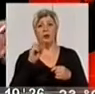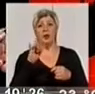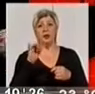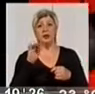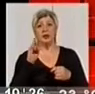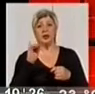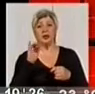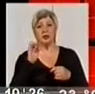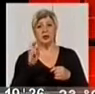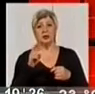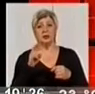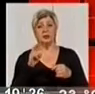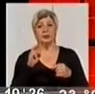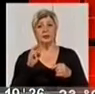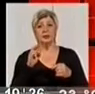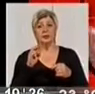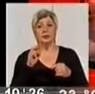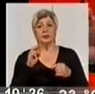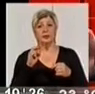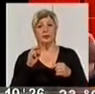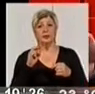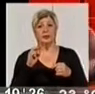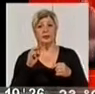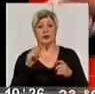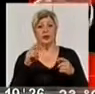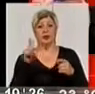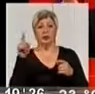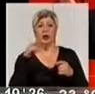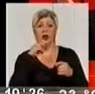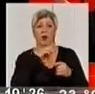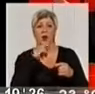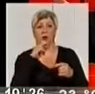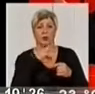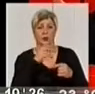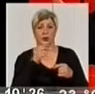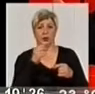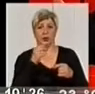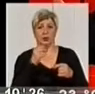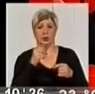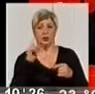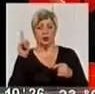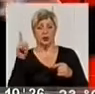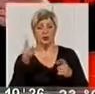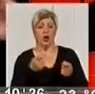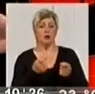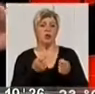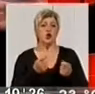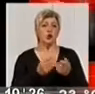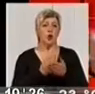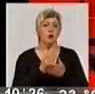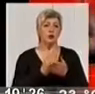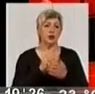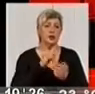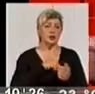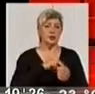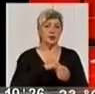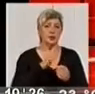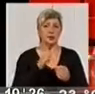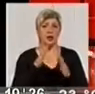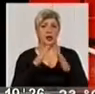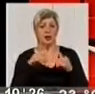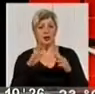діти учасники АТО, отруїлись. Ну там чиновники не спрацювали, тому що там і табір був, не